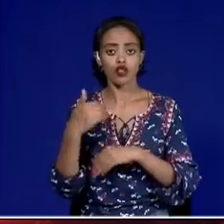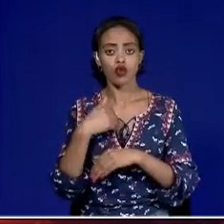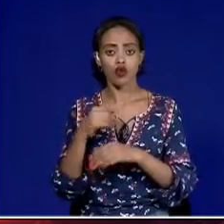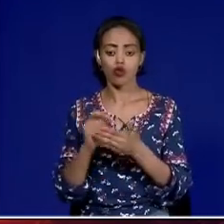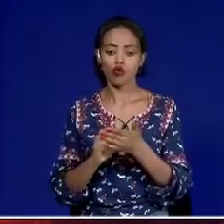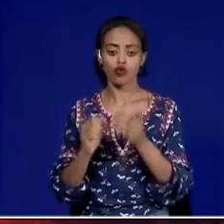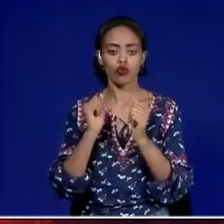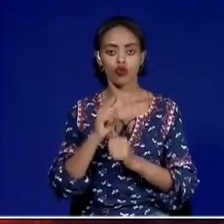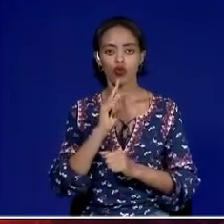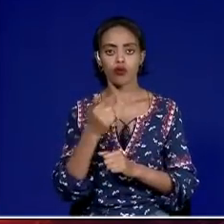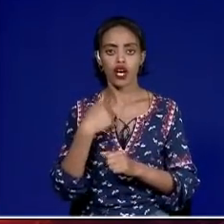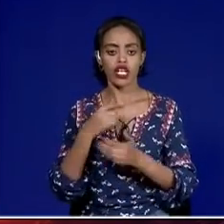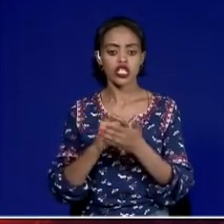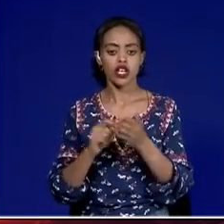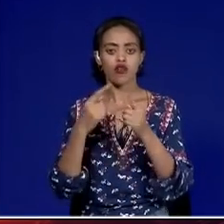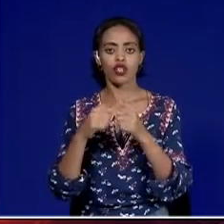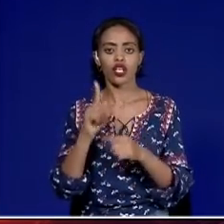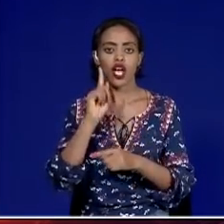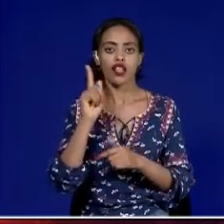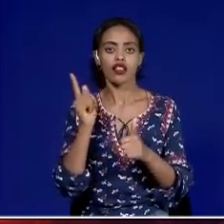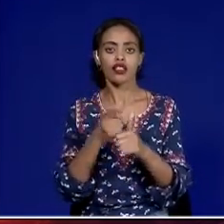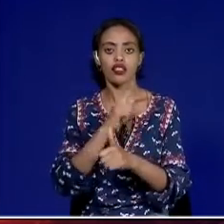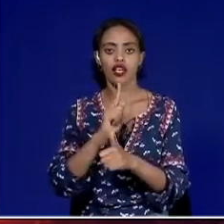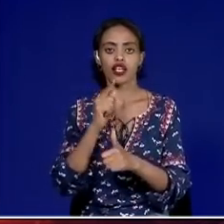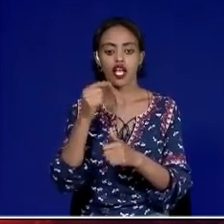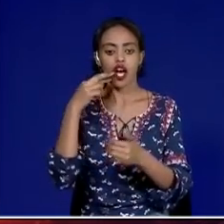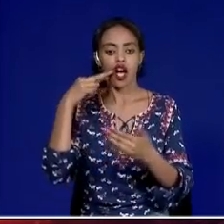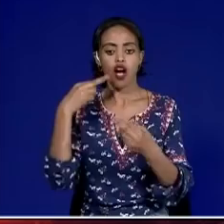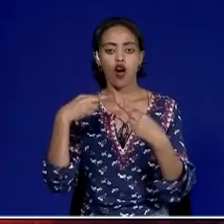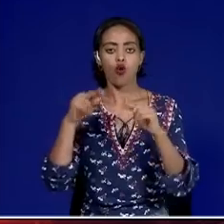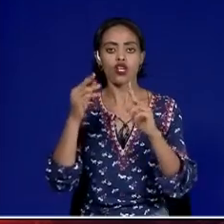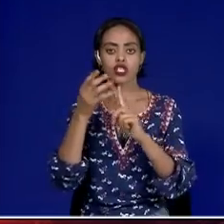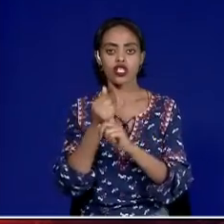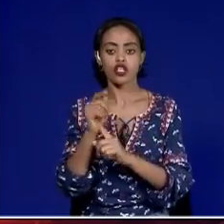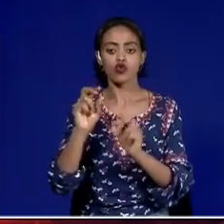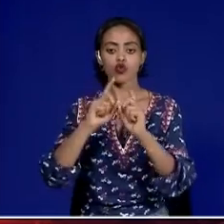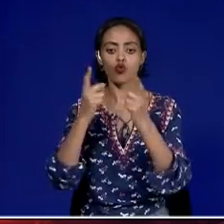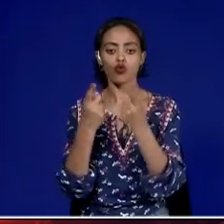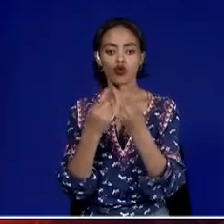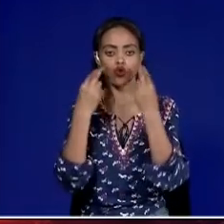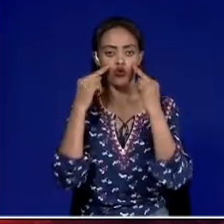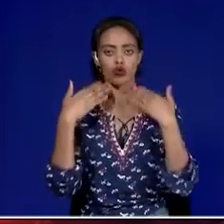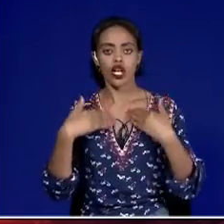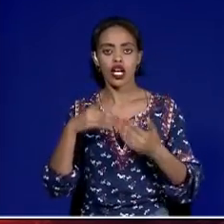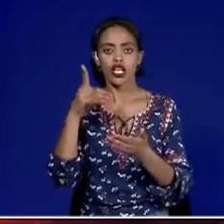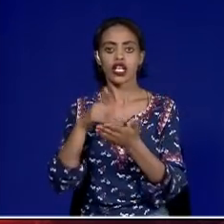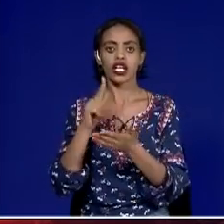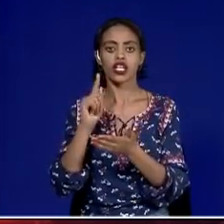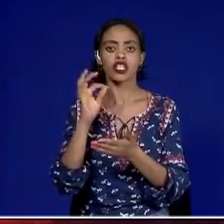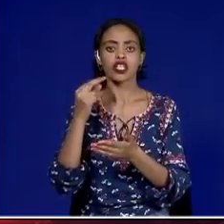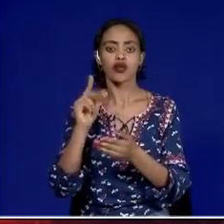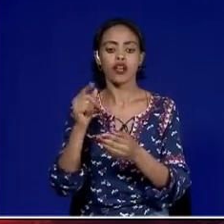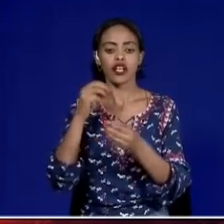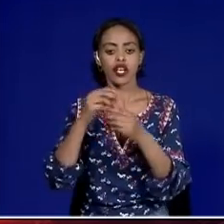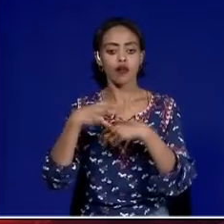اليوم أنا تصحفكو قن حانتيا حانتي تصحفكو وقت عواج حيزة تقو جلة تزملكو تأكل كنتيبا ناي بيت